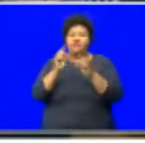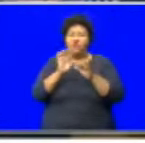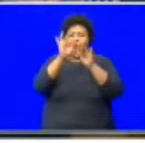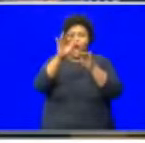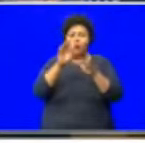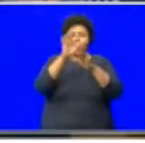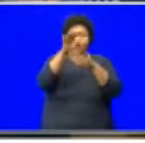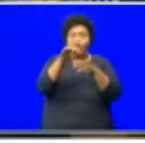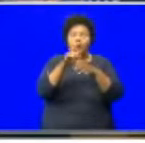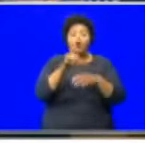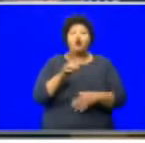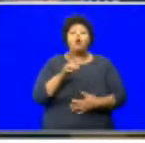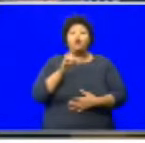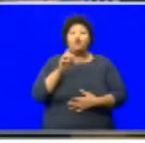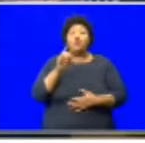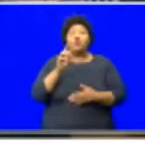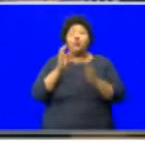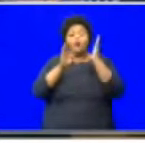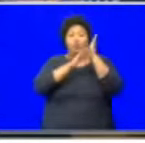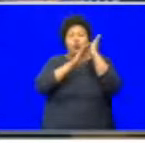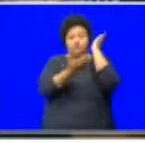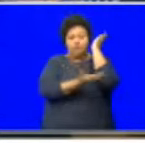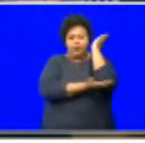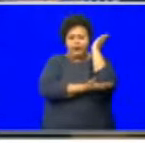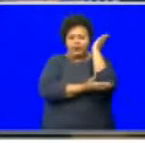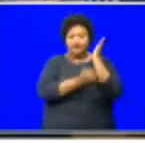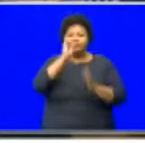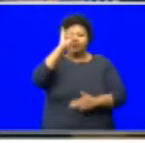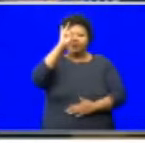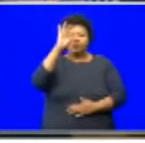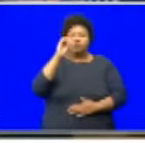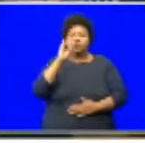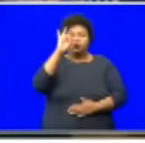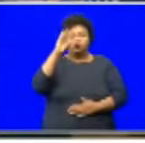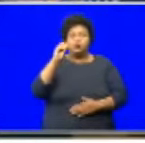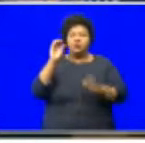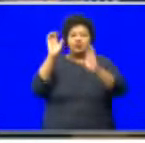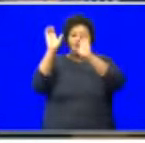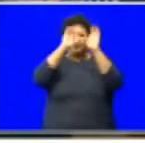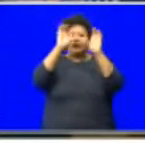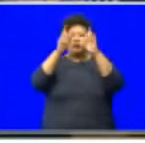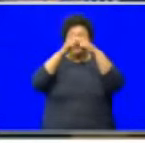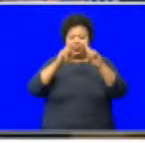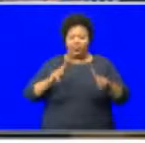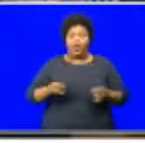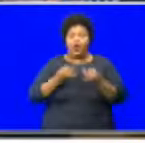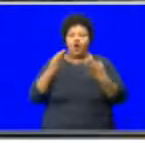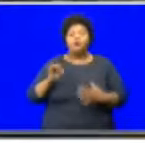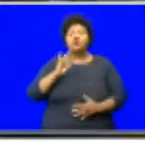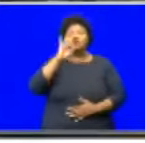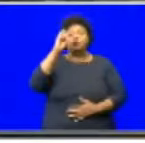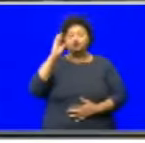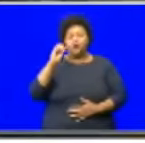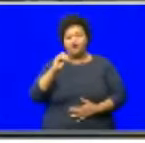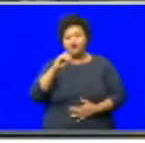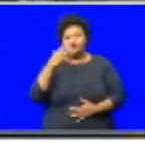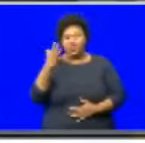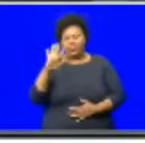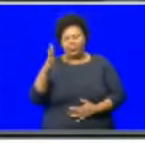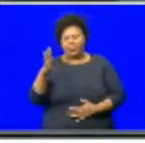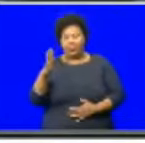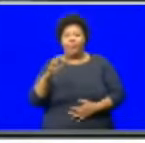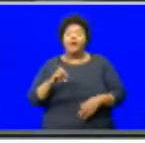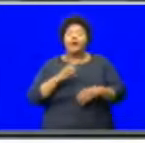akafike emakhulini lamabili emavela ngenele lombuthano lese ungena evikini lesibili ucalile. Cleopas Lamini